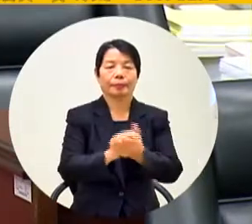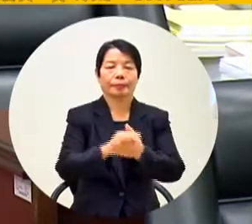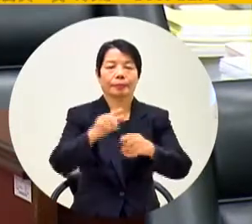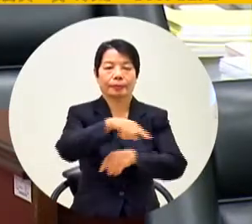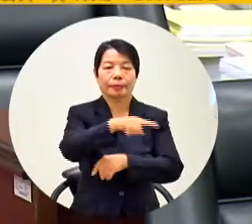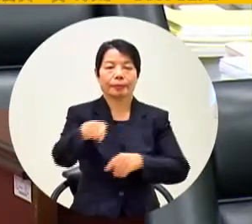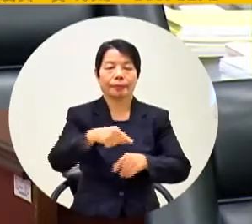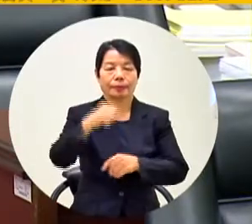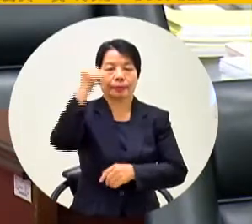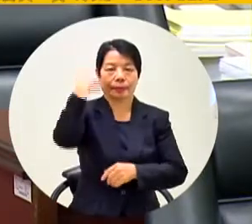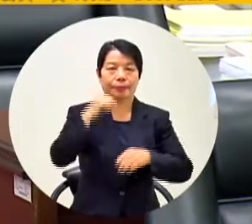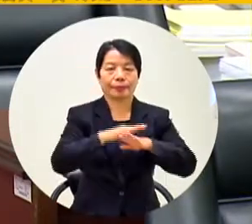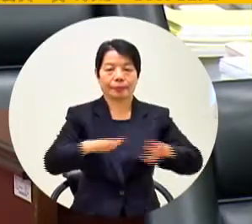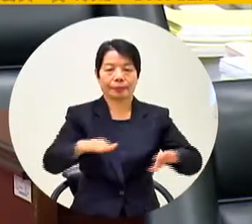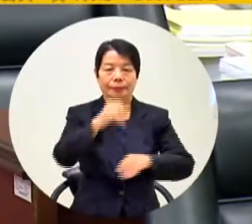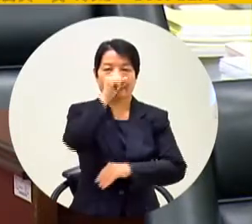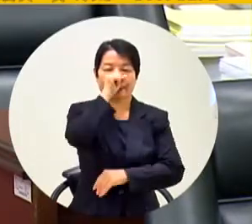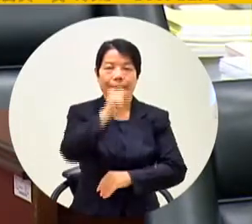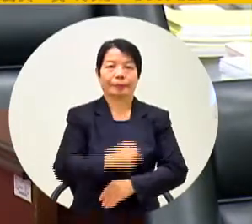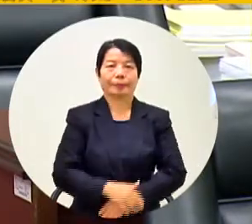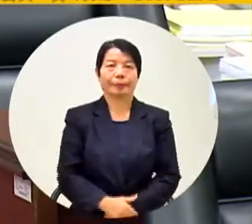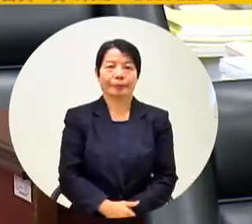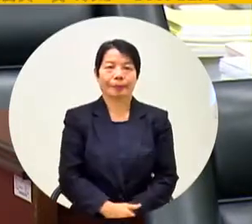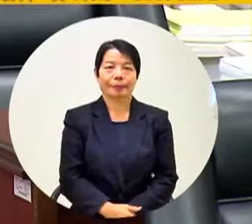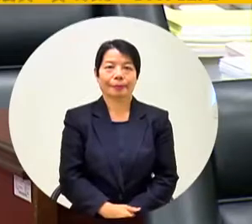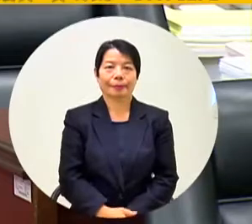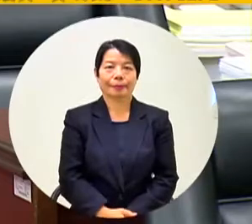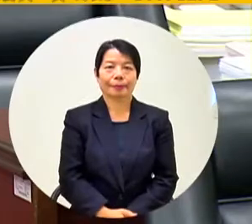大家好。 好。